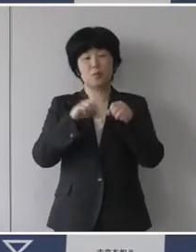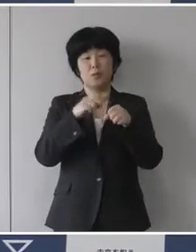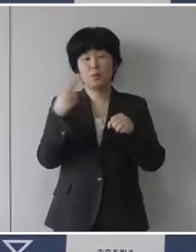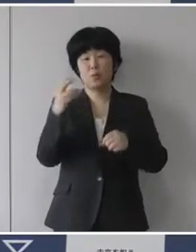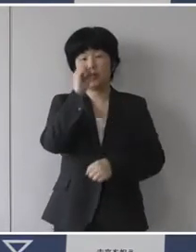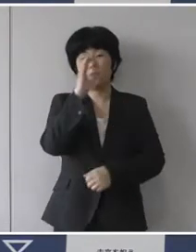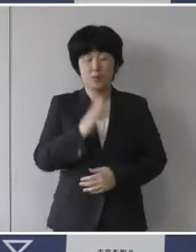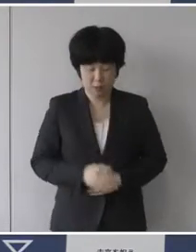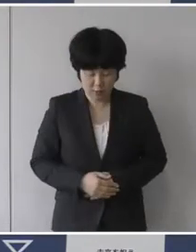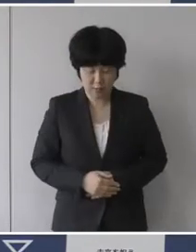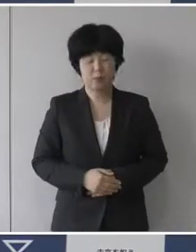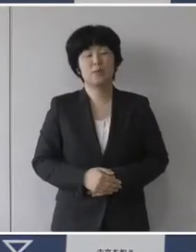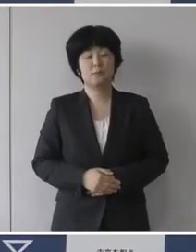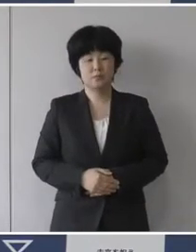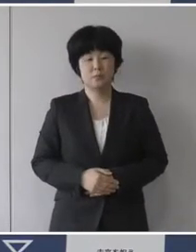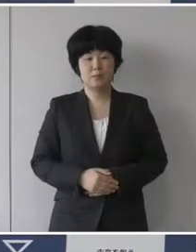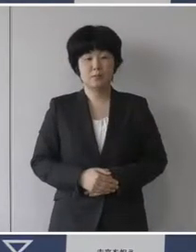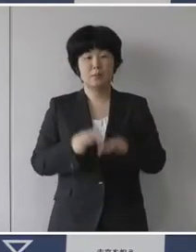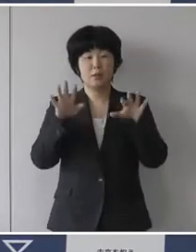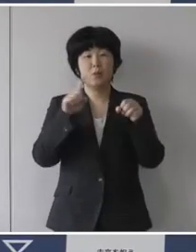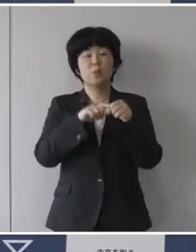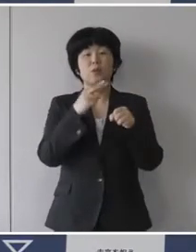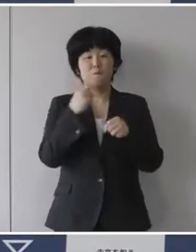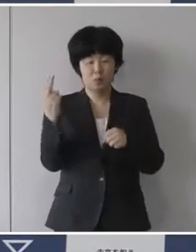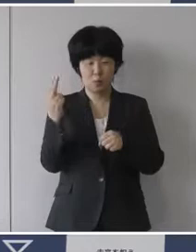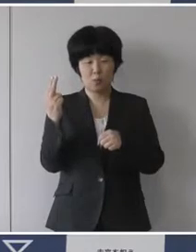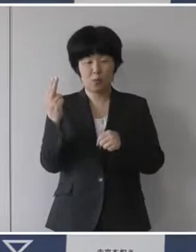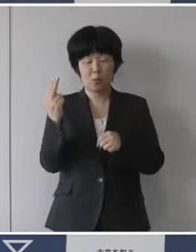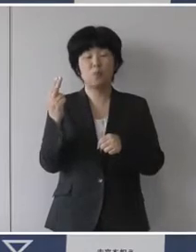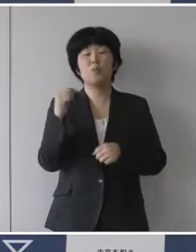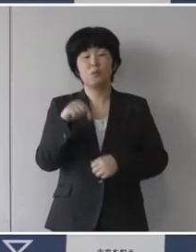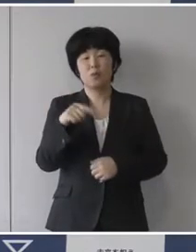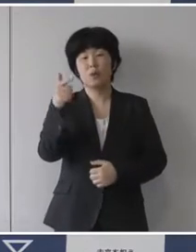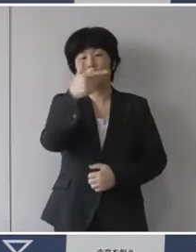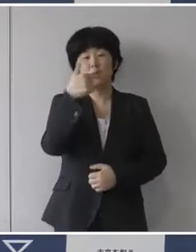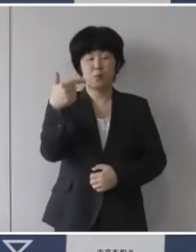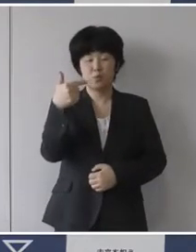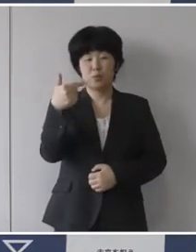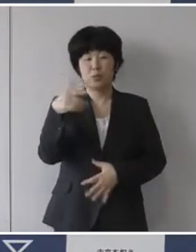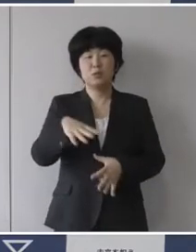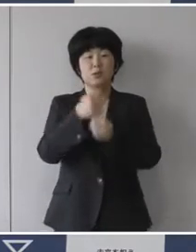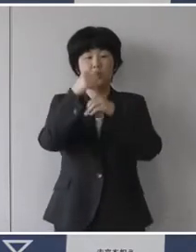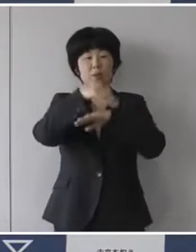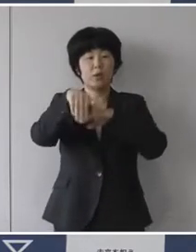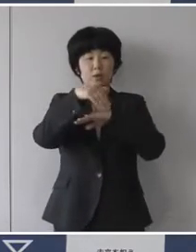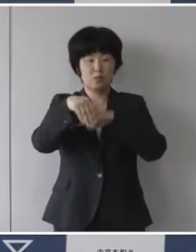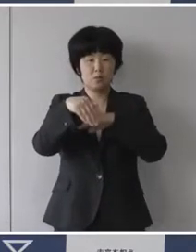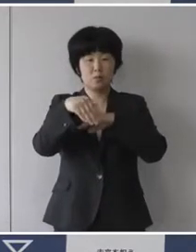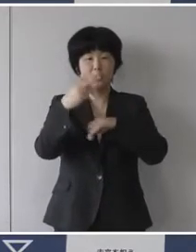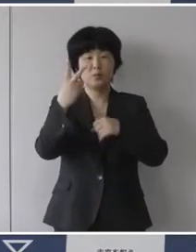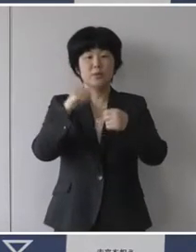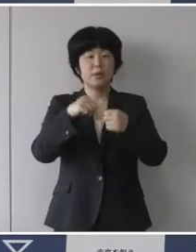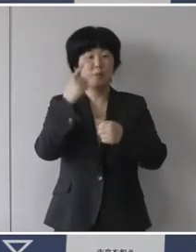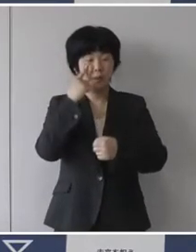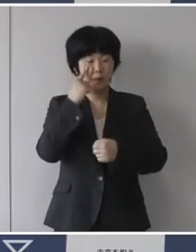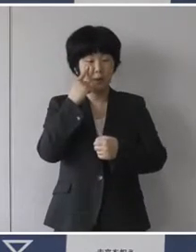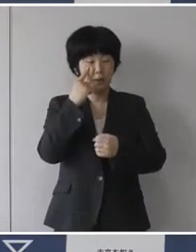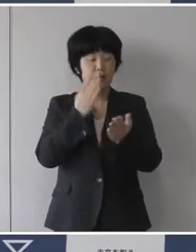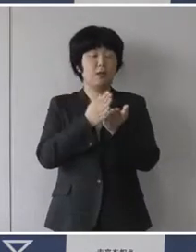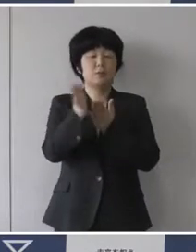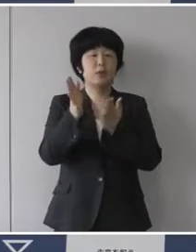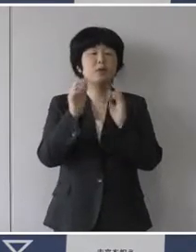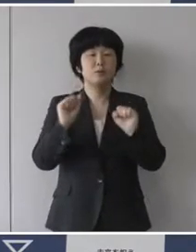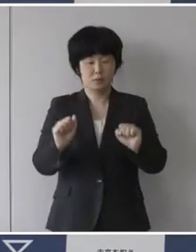します。今年度でありますけれども、第6次総合計画の2年目が始